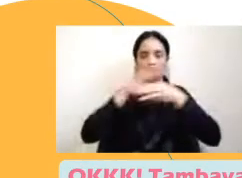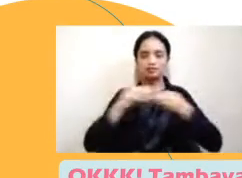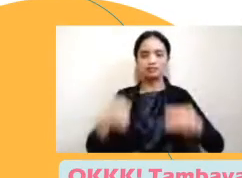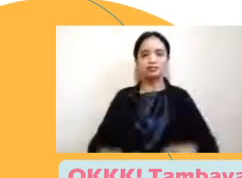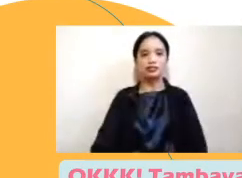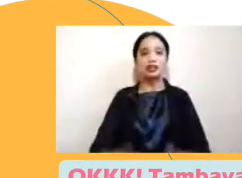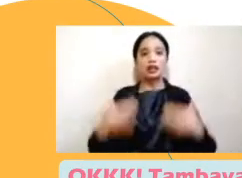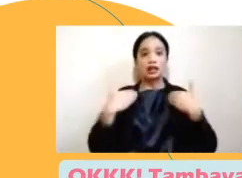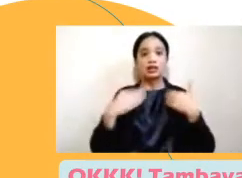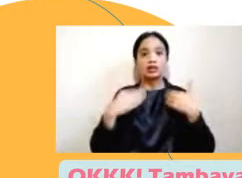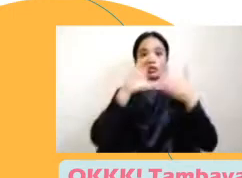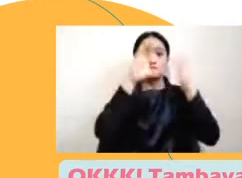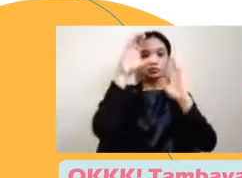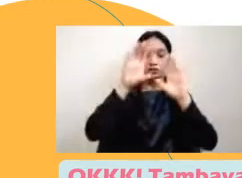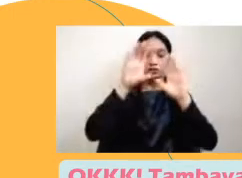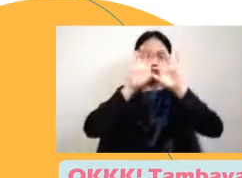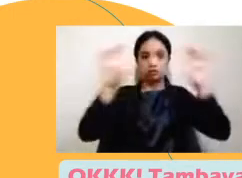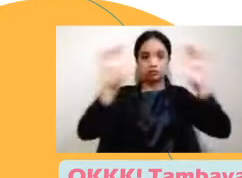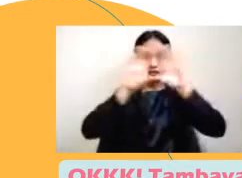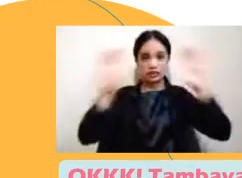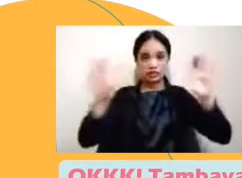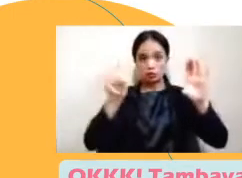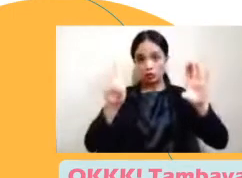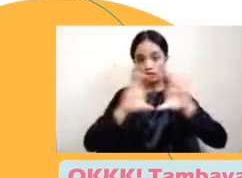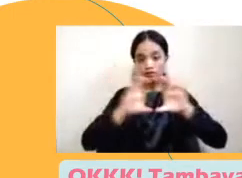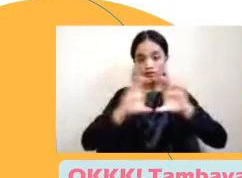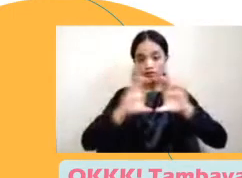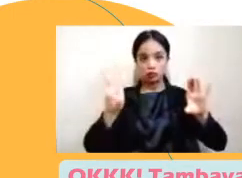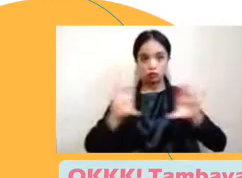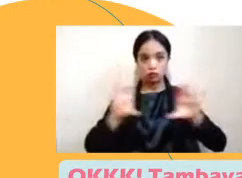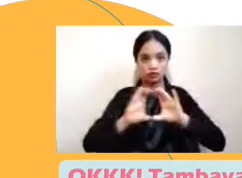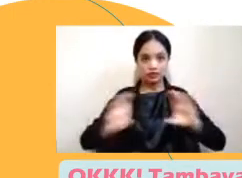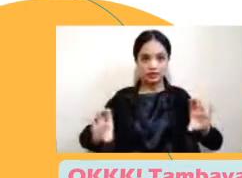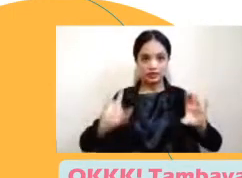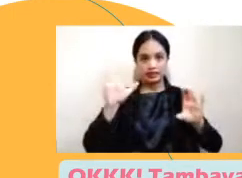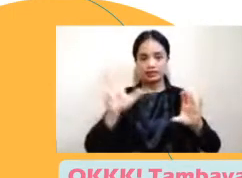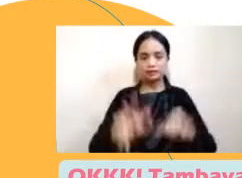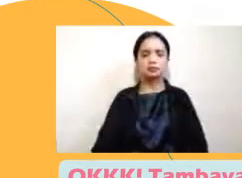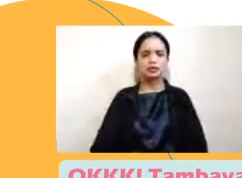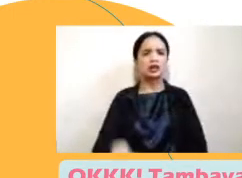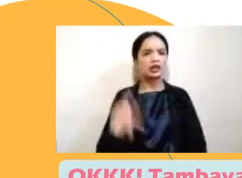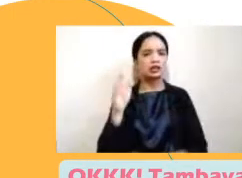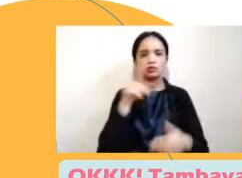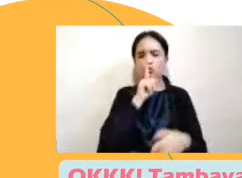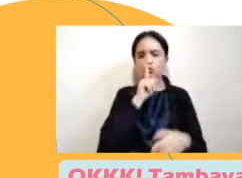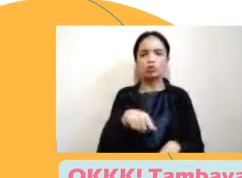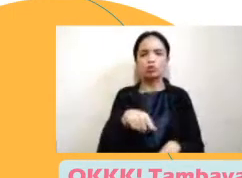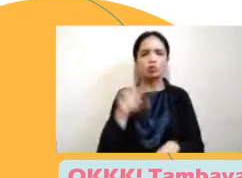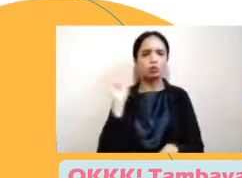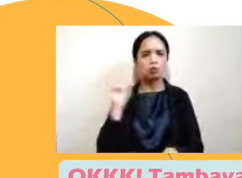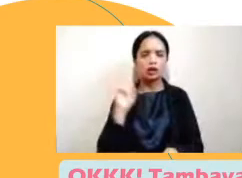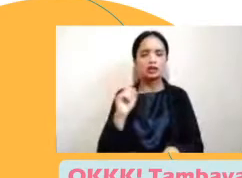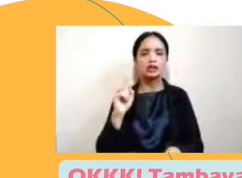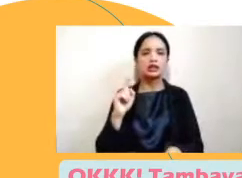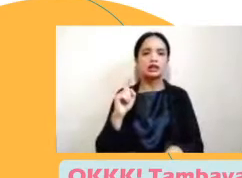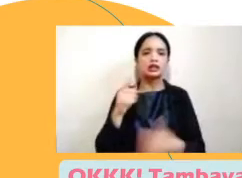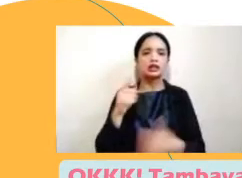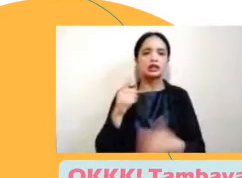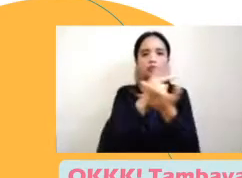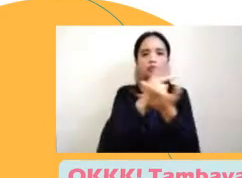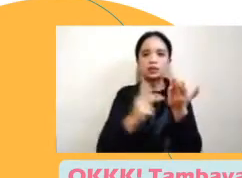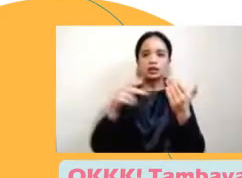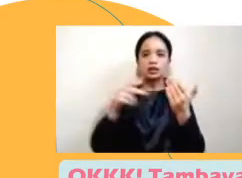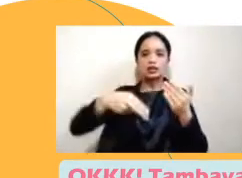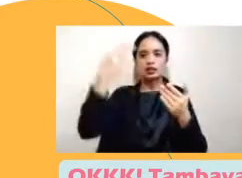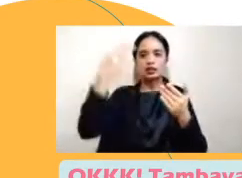verse 1, verse 2, verse 3. Ganun mga ano. Ito na yung pinakamataas na part ng isang kanta.